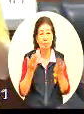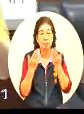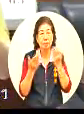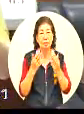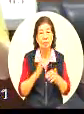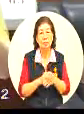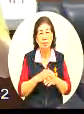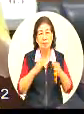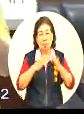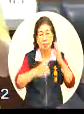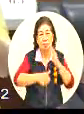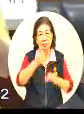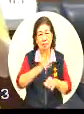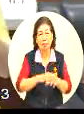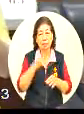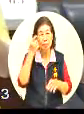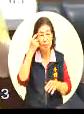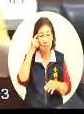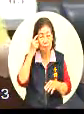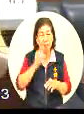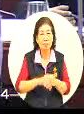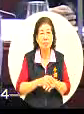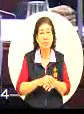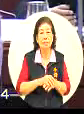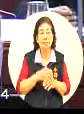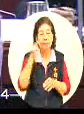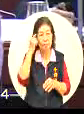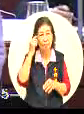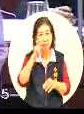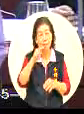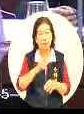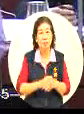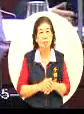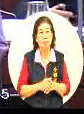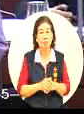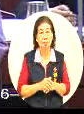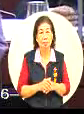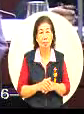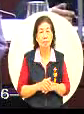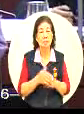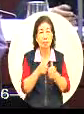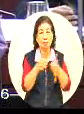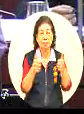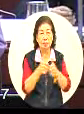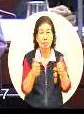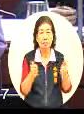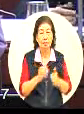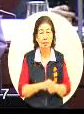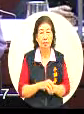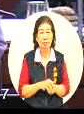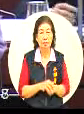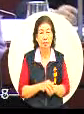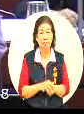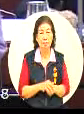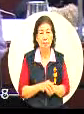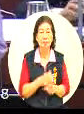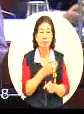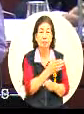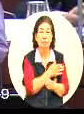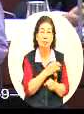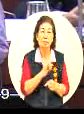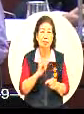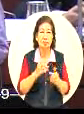长你的看法，你的意见。 多谢啊，多谢陈议员